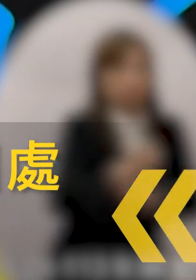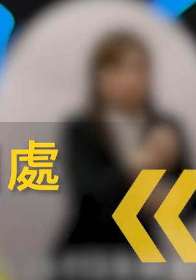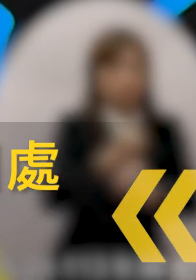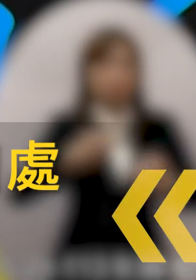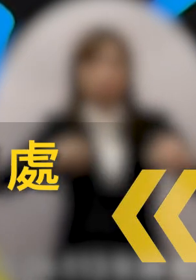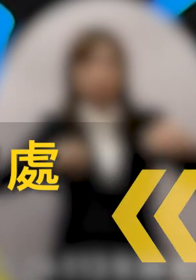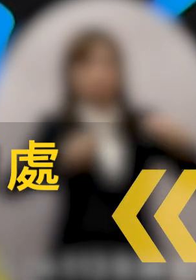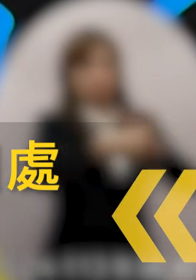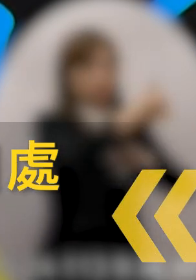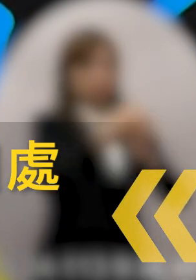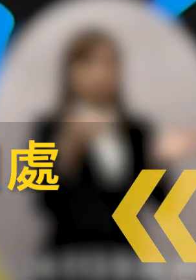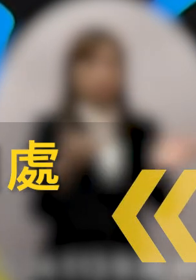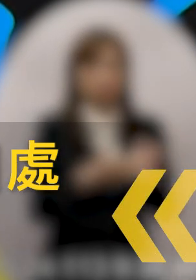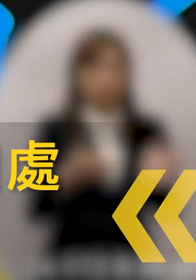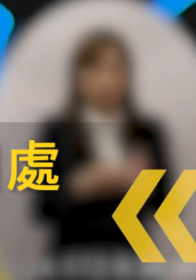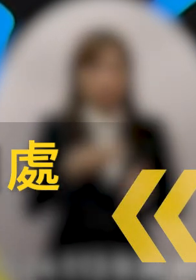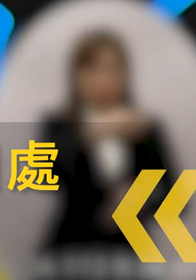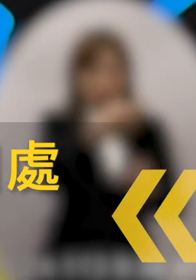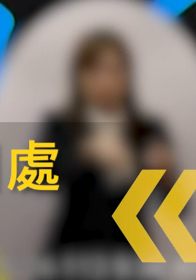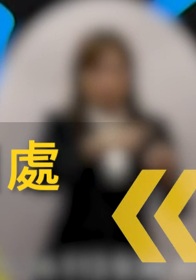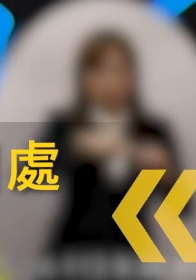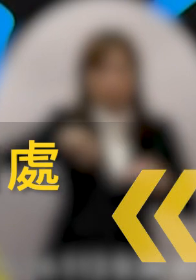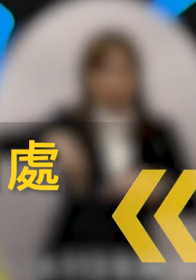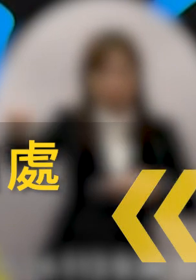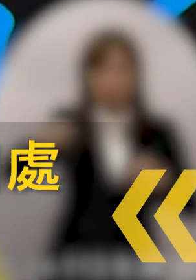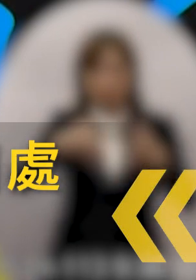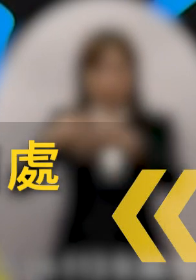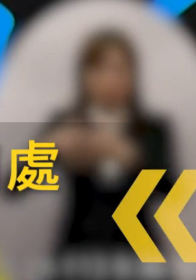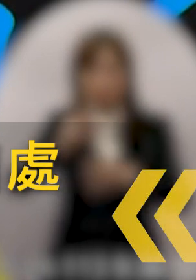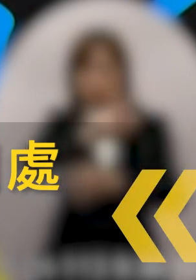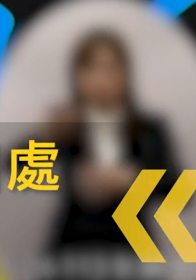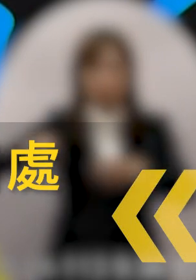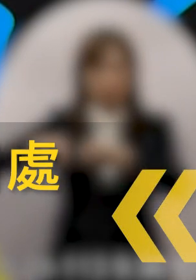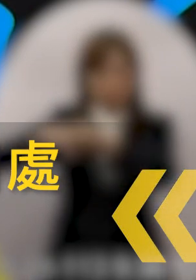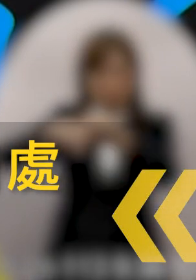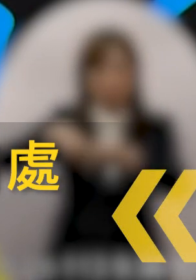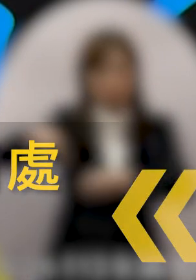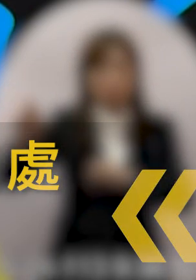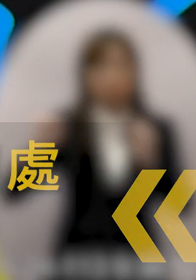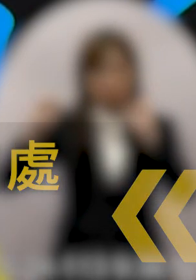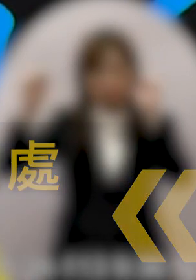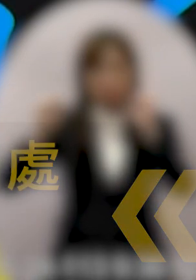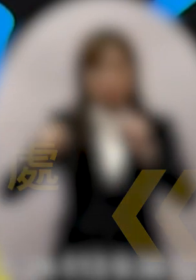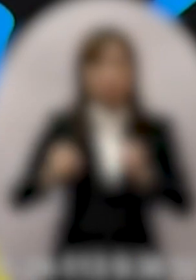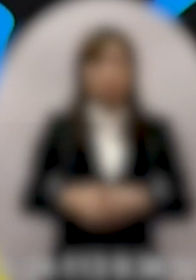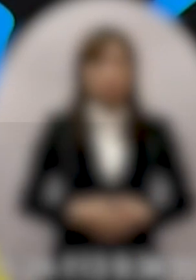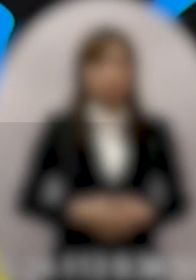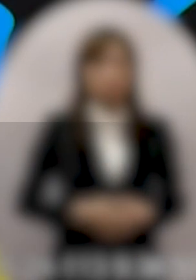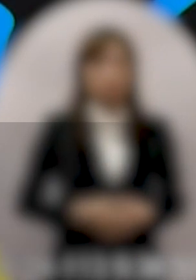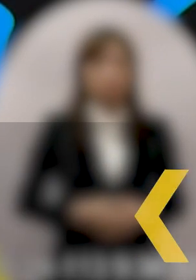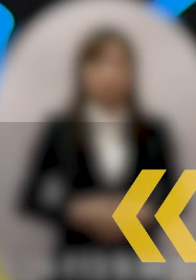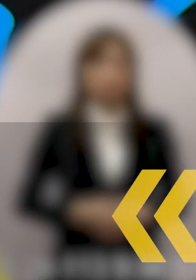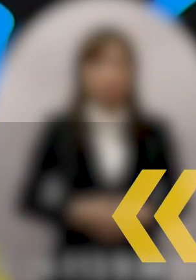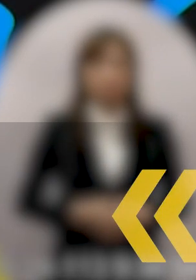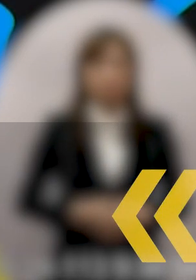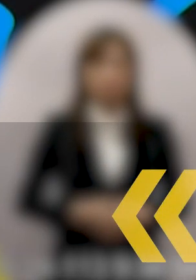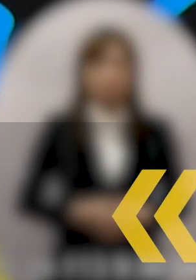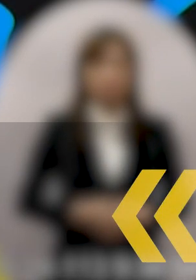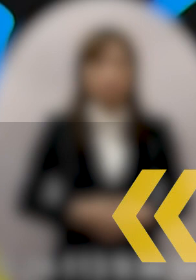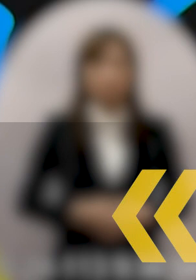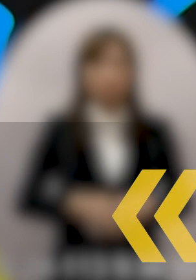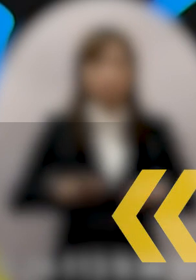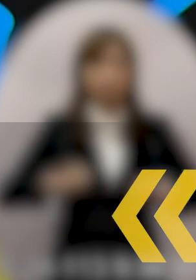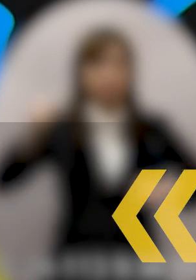种人不去打美式足球，不是影响了台湾的运动能量吗？早